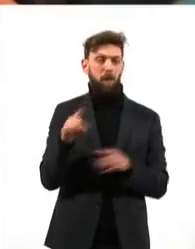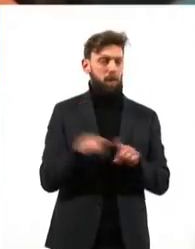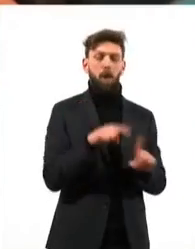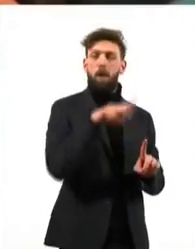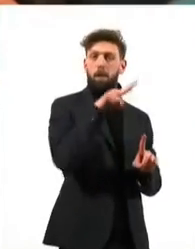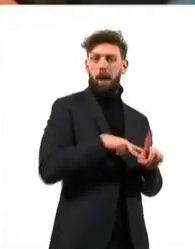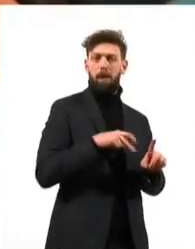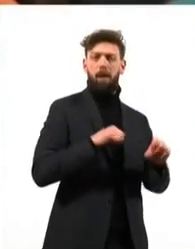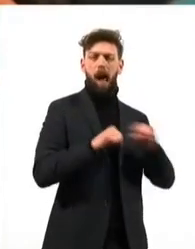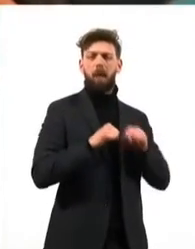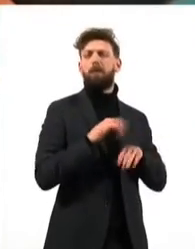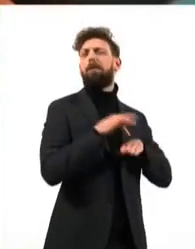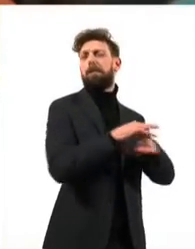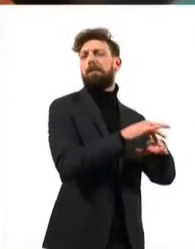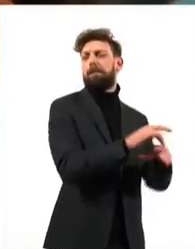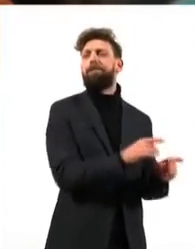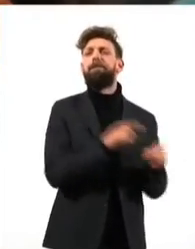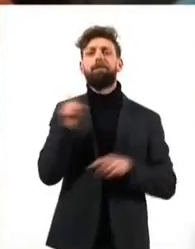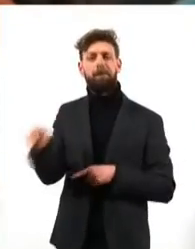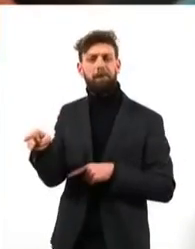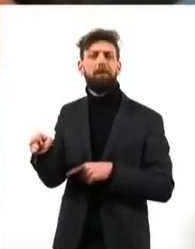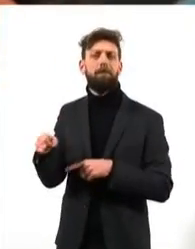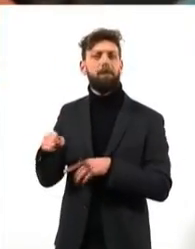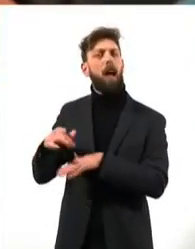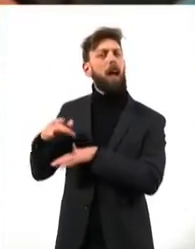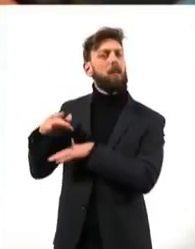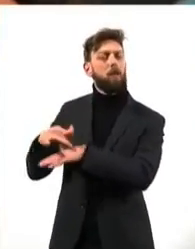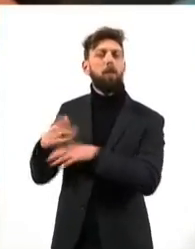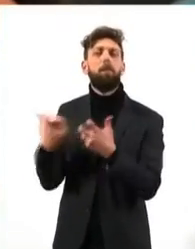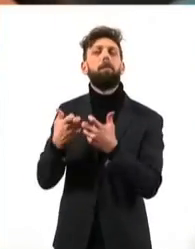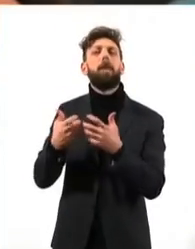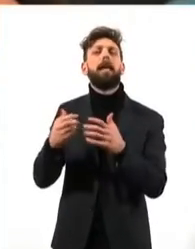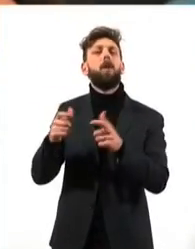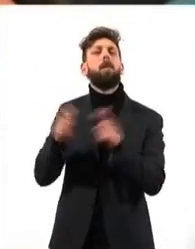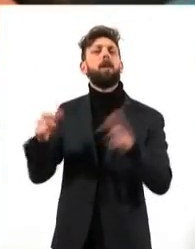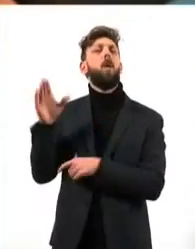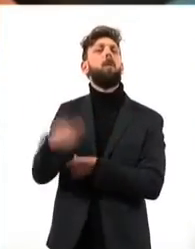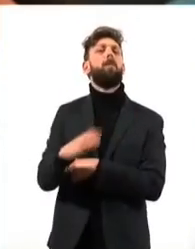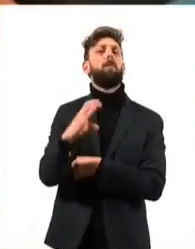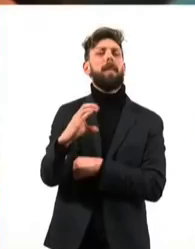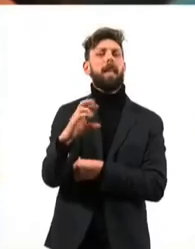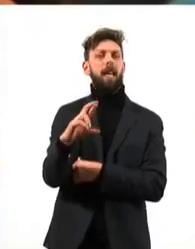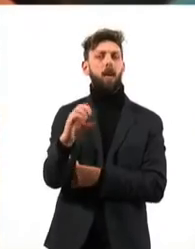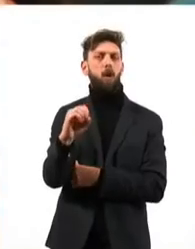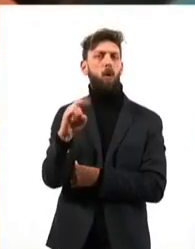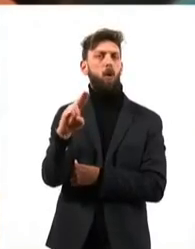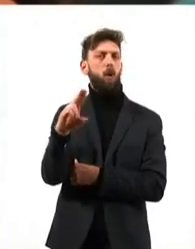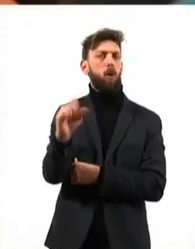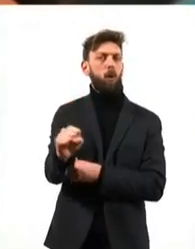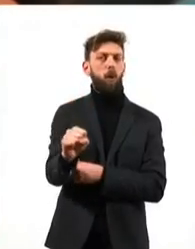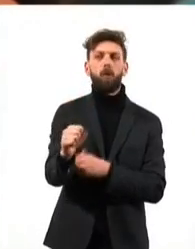préservatif. C'est-à-dire qu'aujourd'hui, dans tous les CROUS, les bâtiments CROUS, ou de plus en plus au niveau,